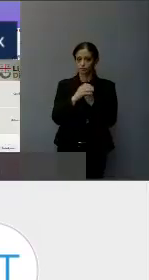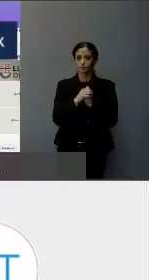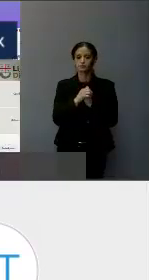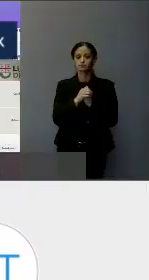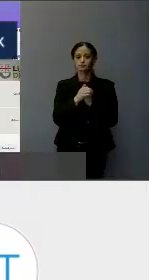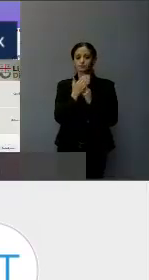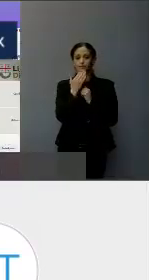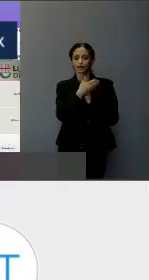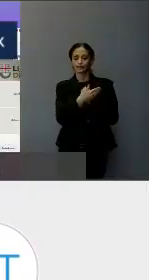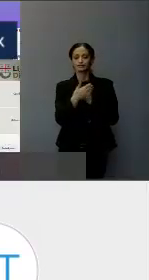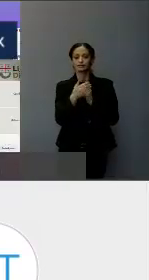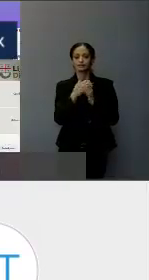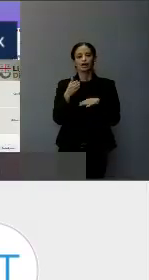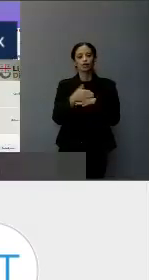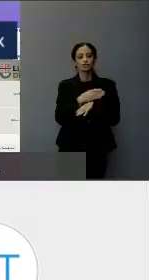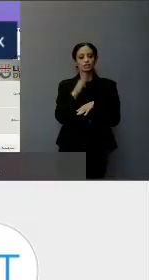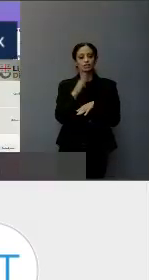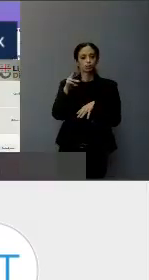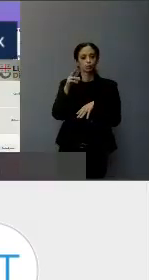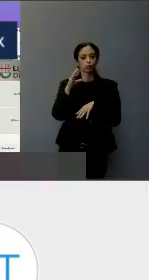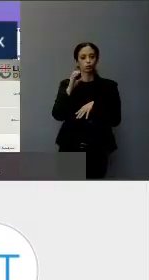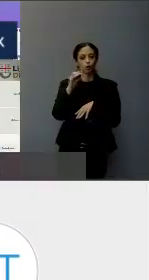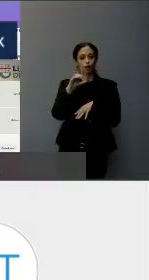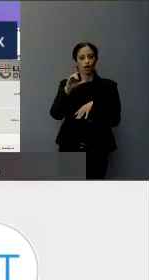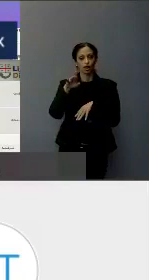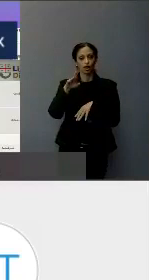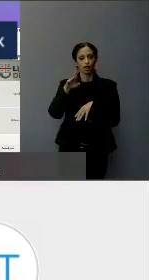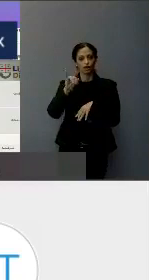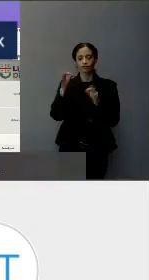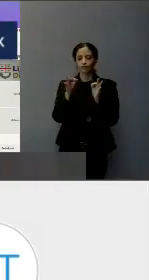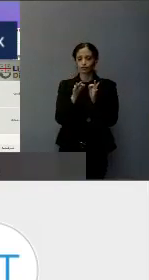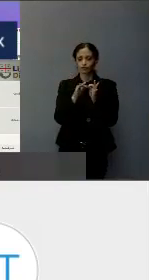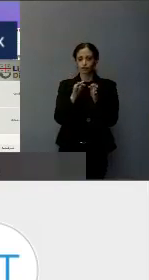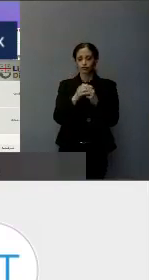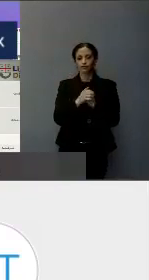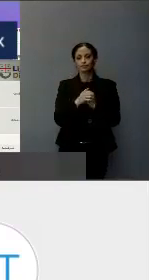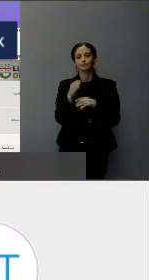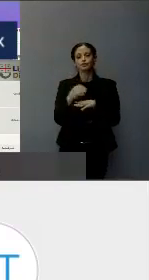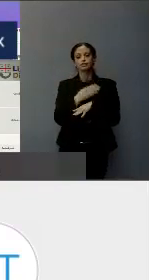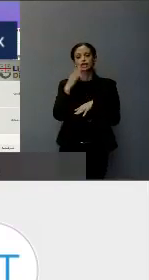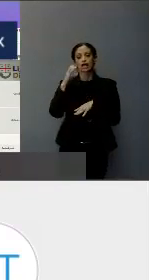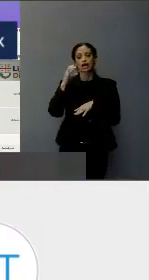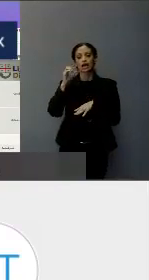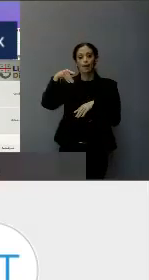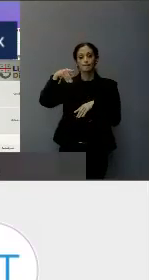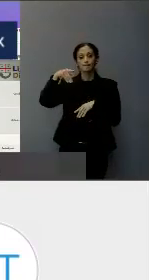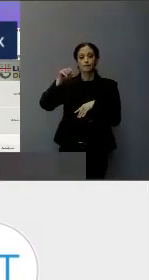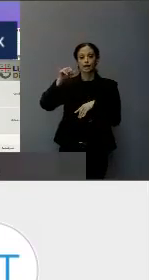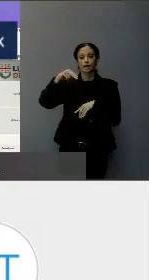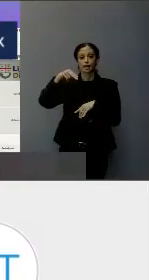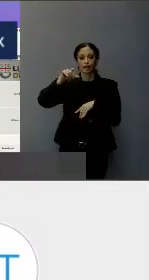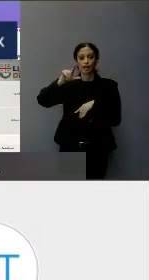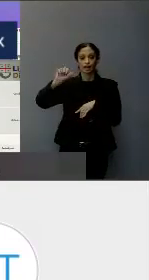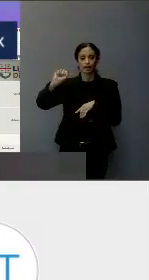grazie così era evidente consigliera bruccoleri favorevole consigliere campanella